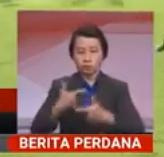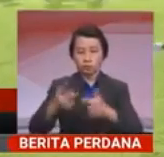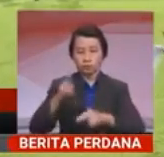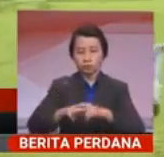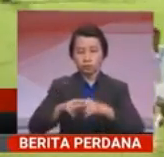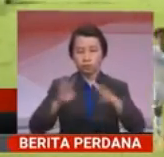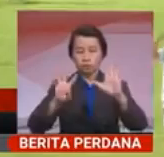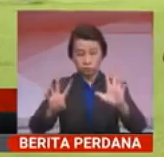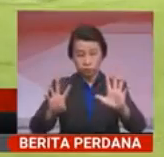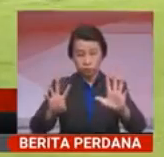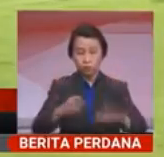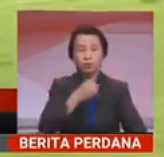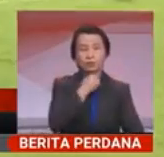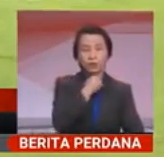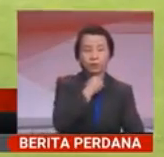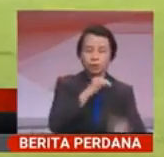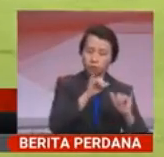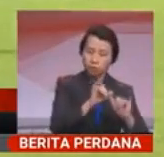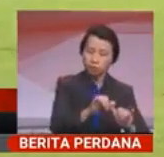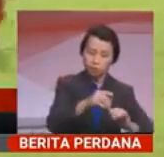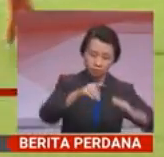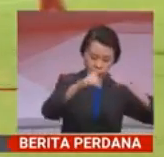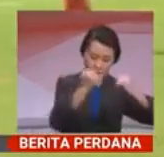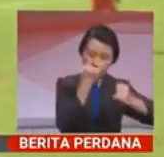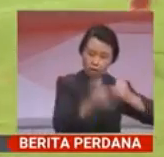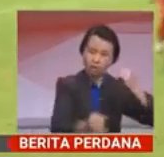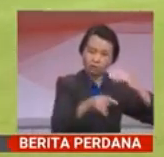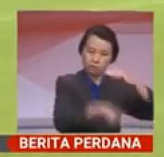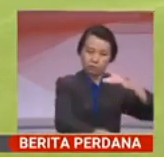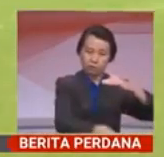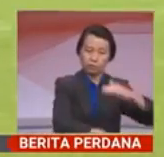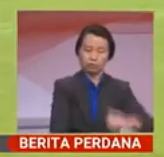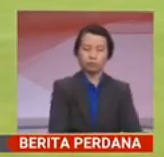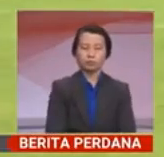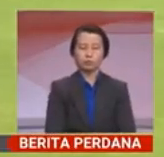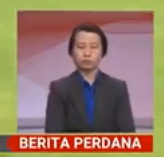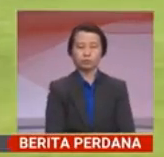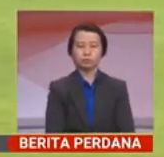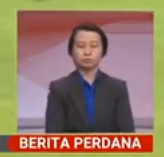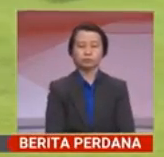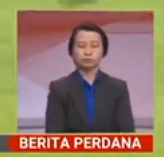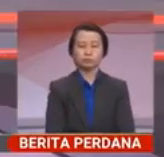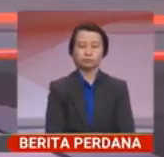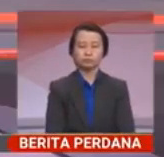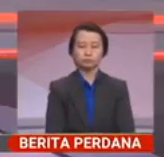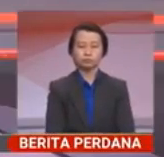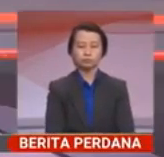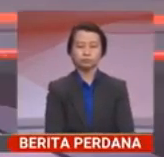kedudukan ke-9 dan Perak 2 terus kekal di dasar Liga.